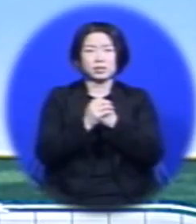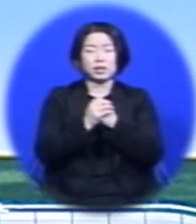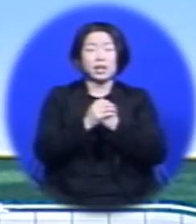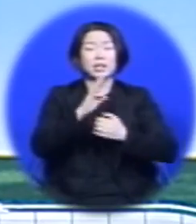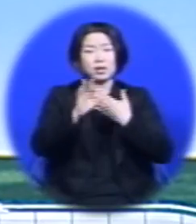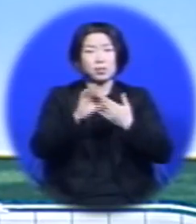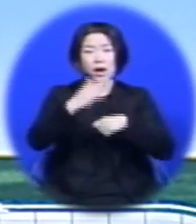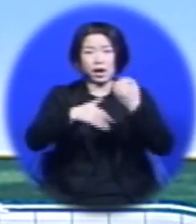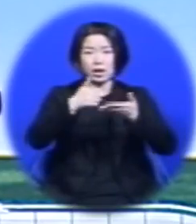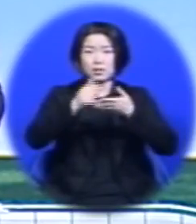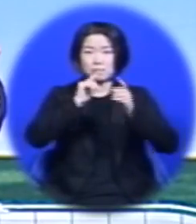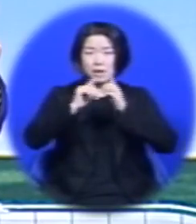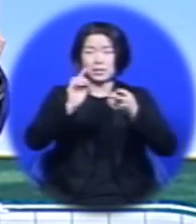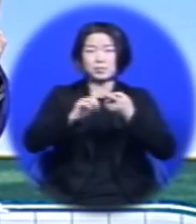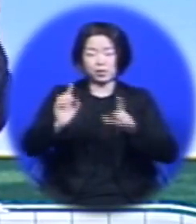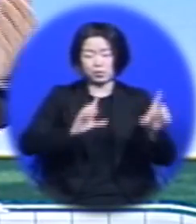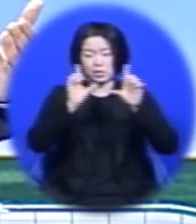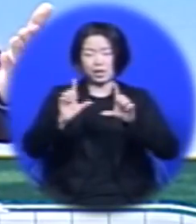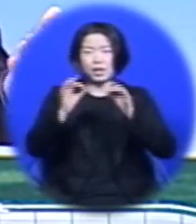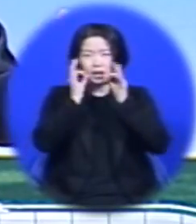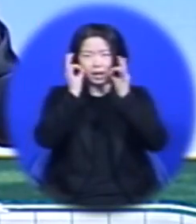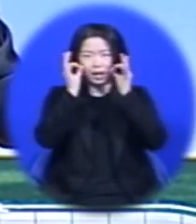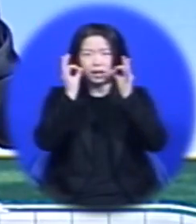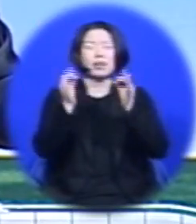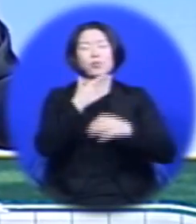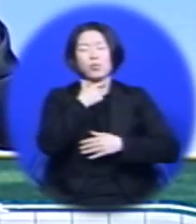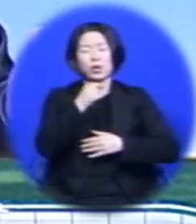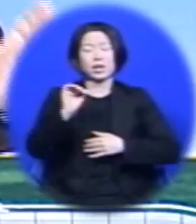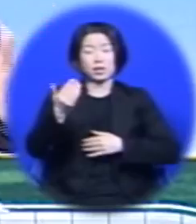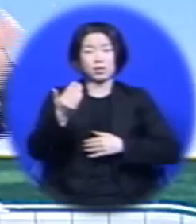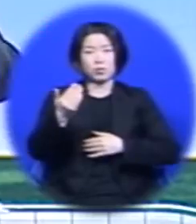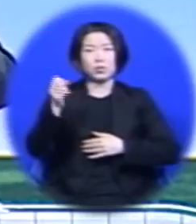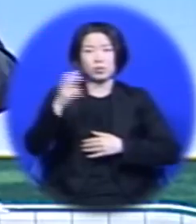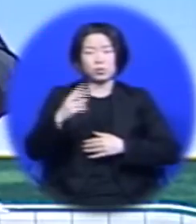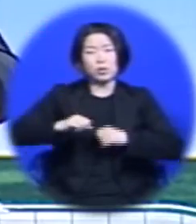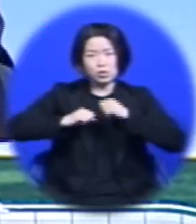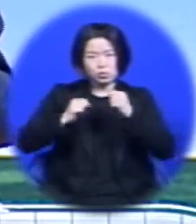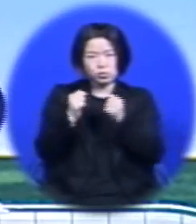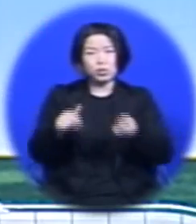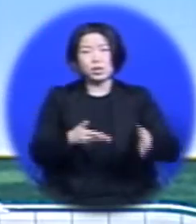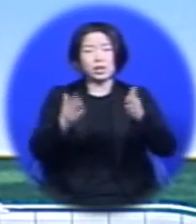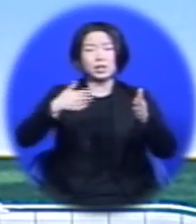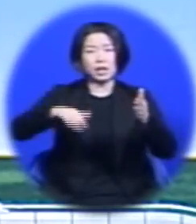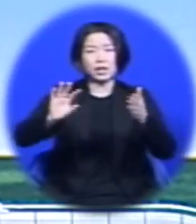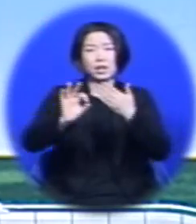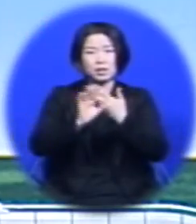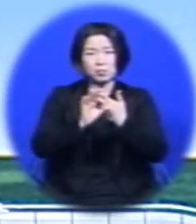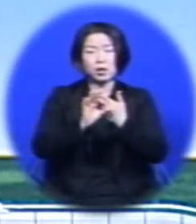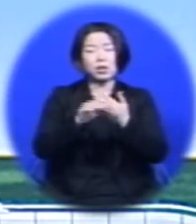그러면 하나님의 말씀 들어 살기를 가 저리 갈망하게 되고 그리고 순종의 길을 가게 되면 성령께서 그를 더